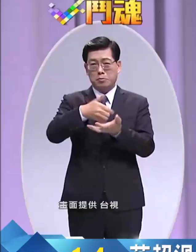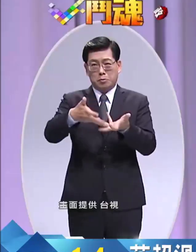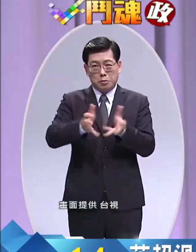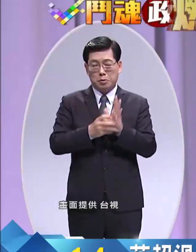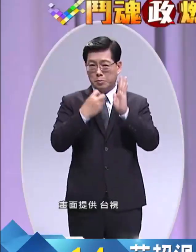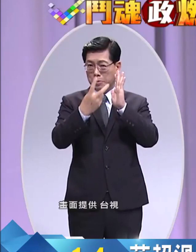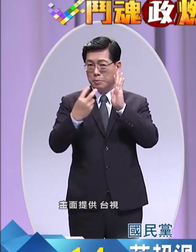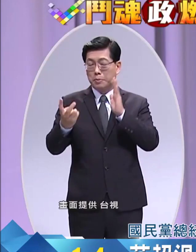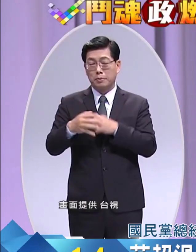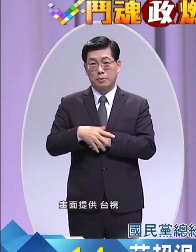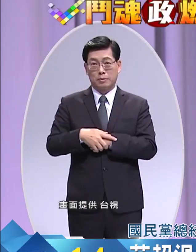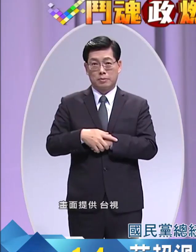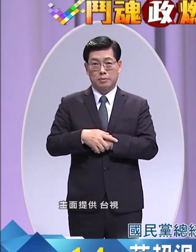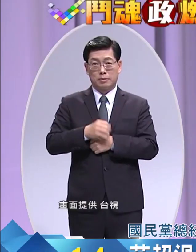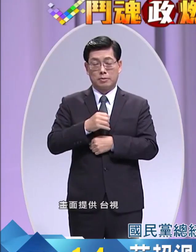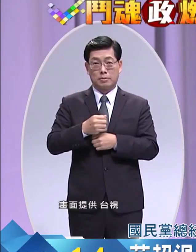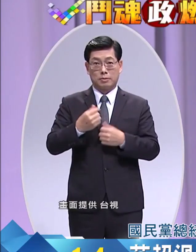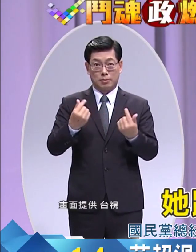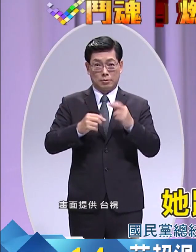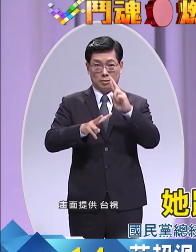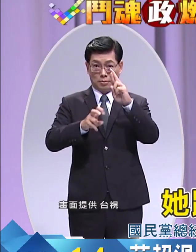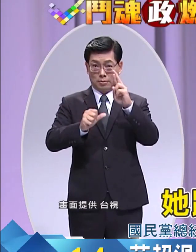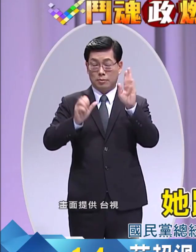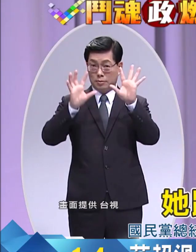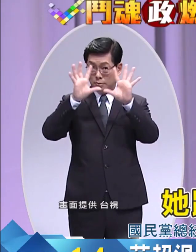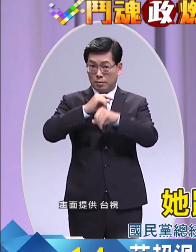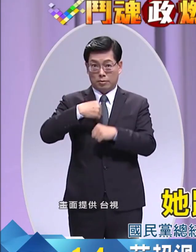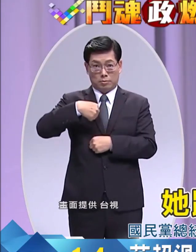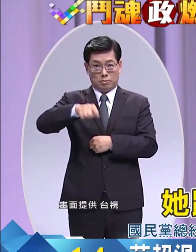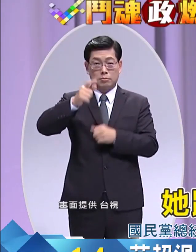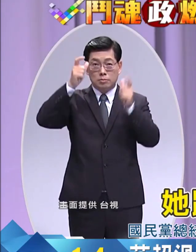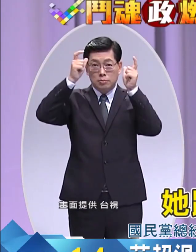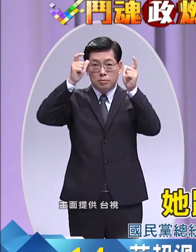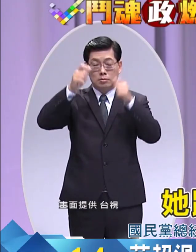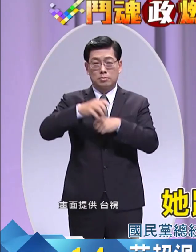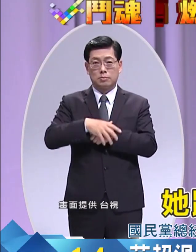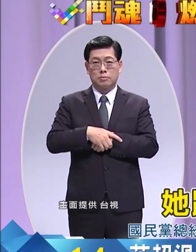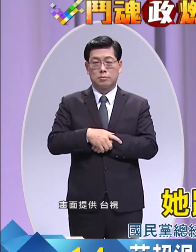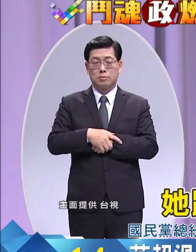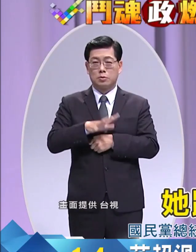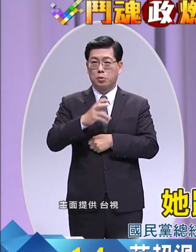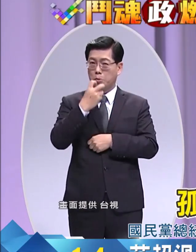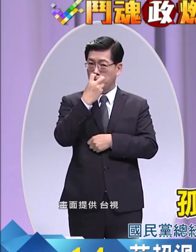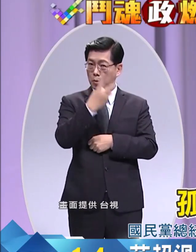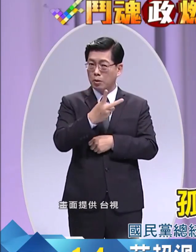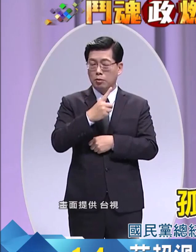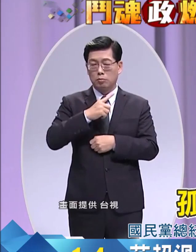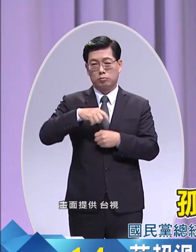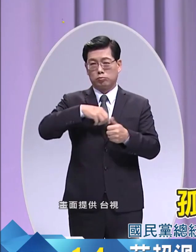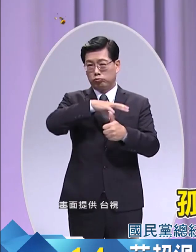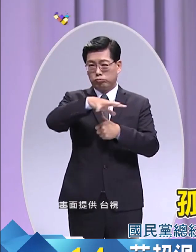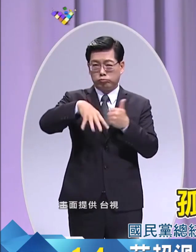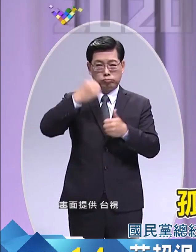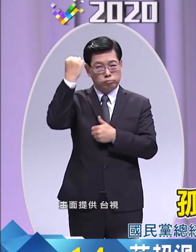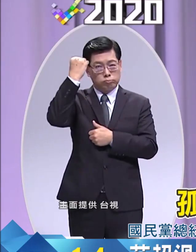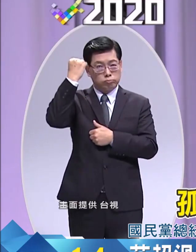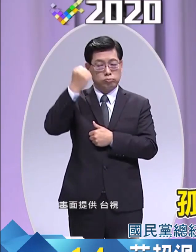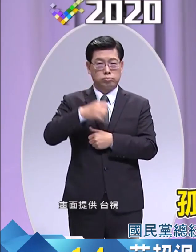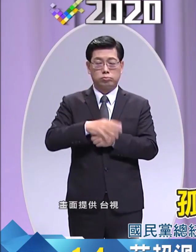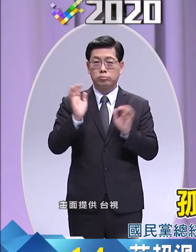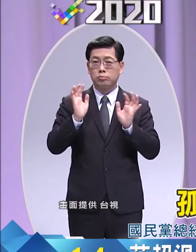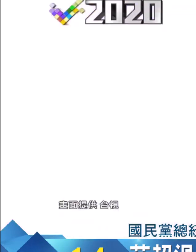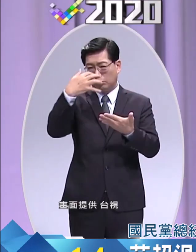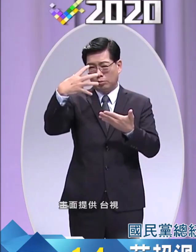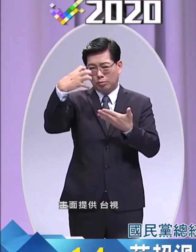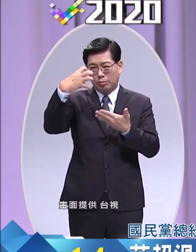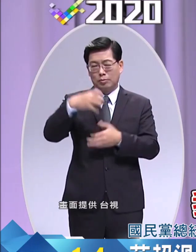性。 25号圣诞夜，他跑去高雄，看了一些孤苦无依的小